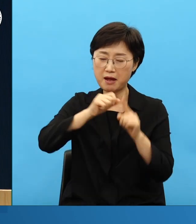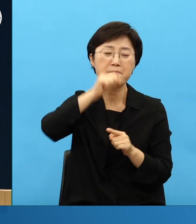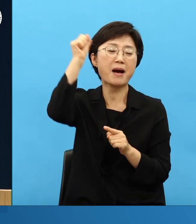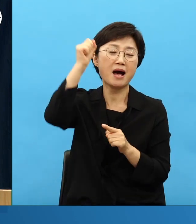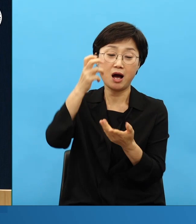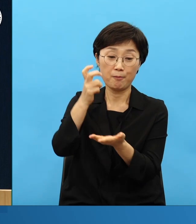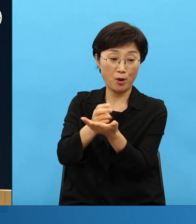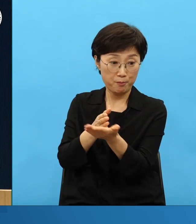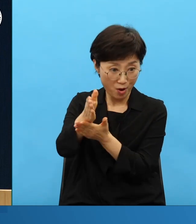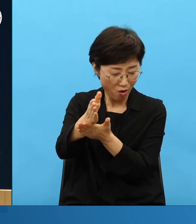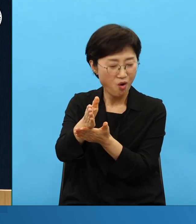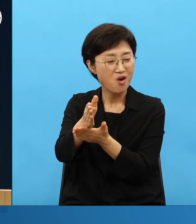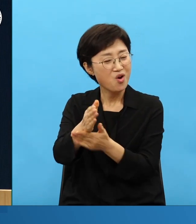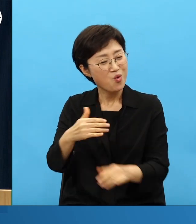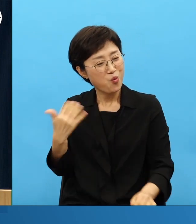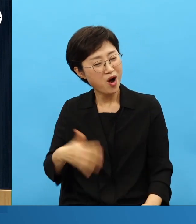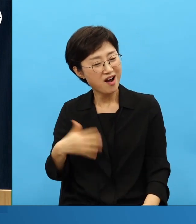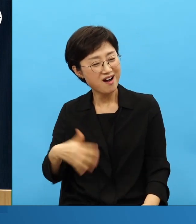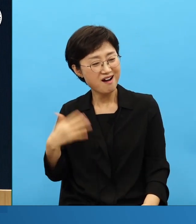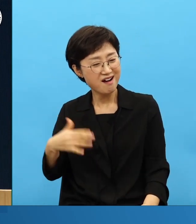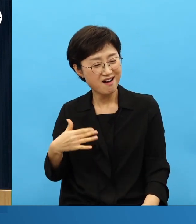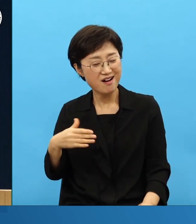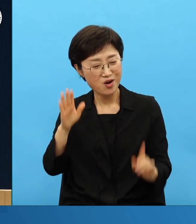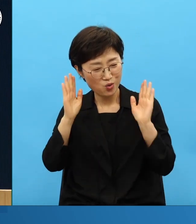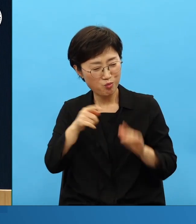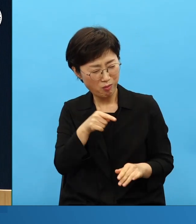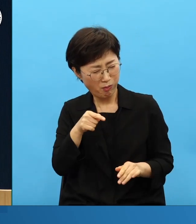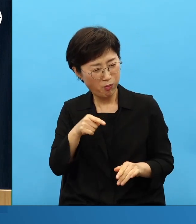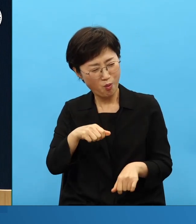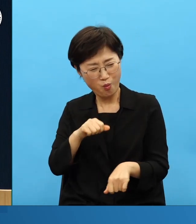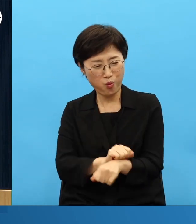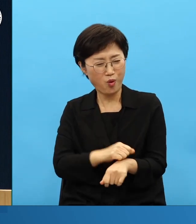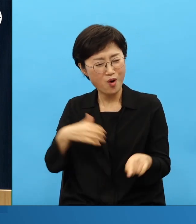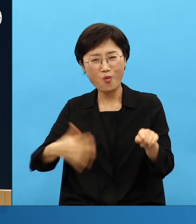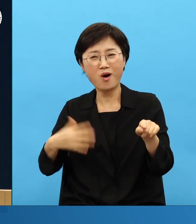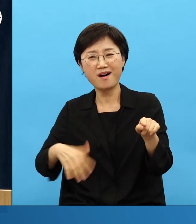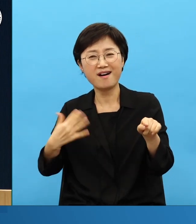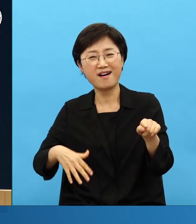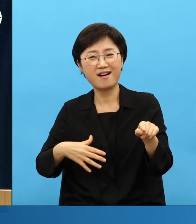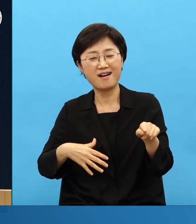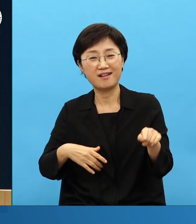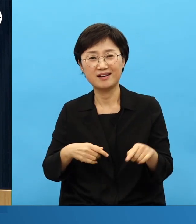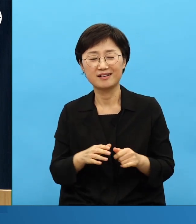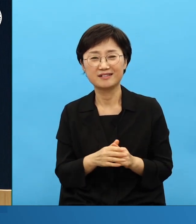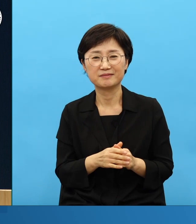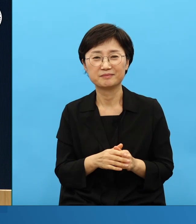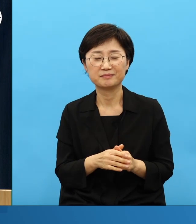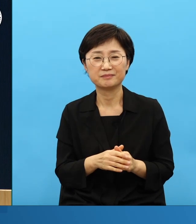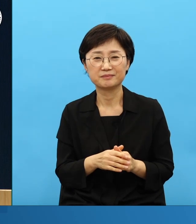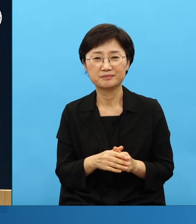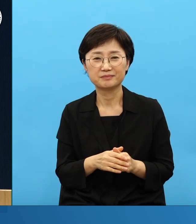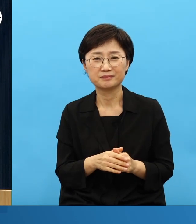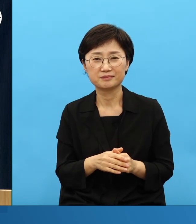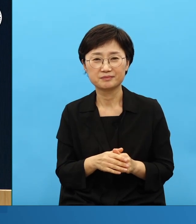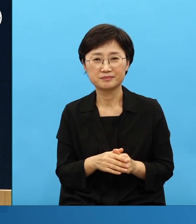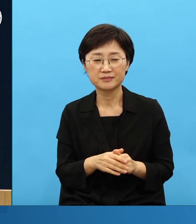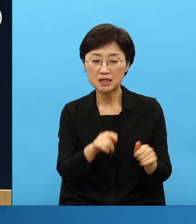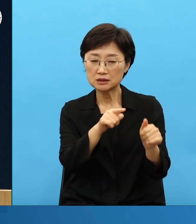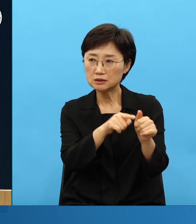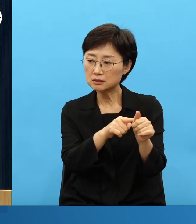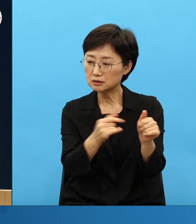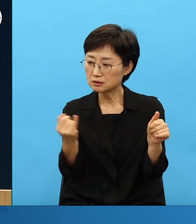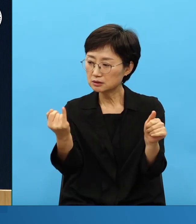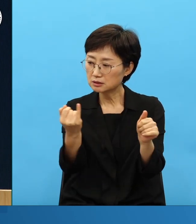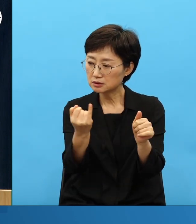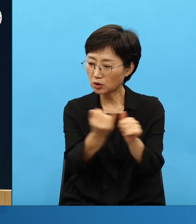from Seoul National University from the legal department very, very easily. He had studied law in law school. 그 결혼도 하기 전에 벌써